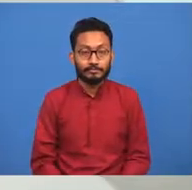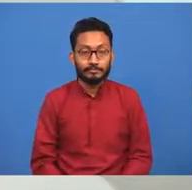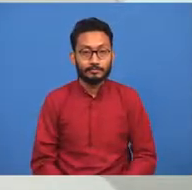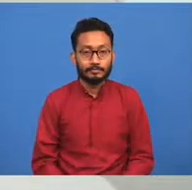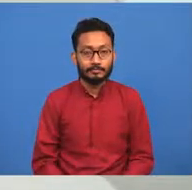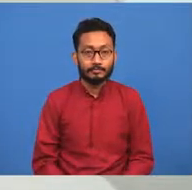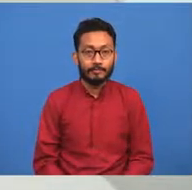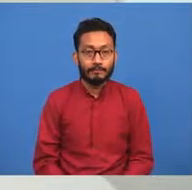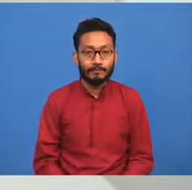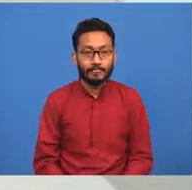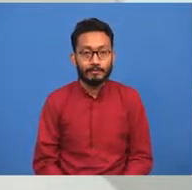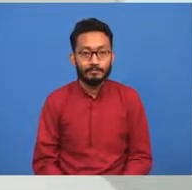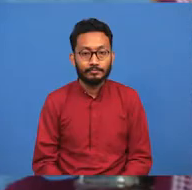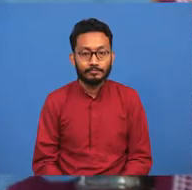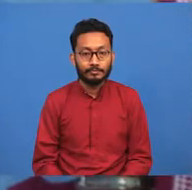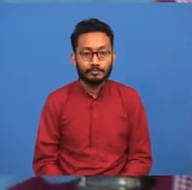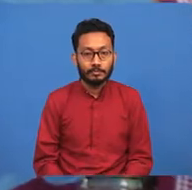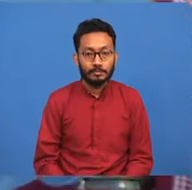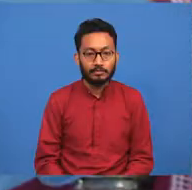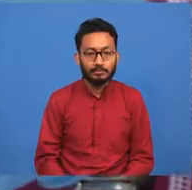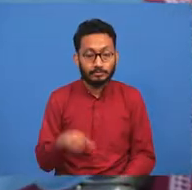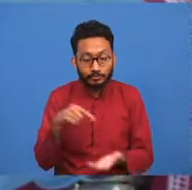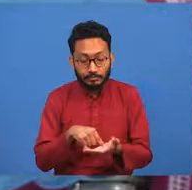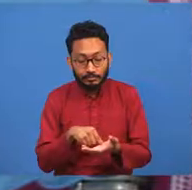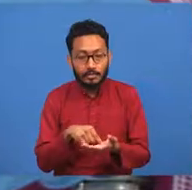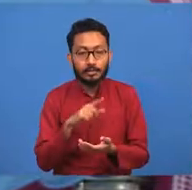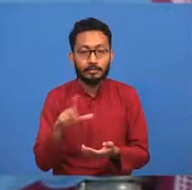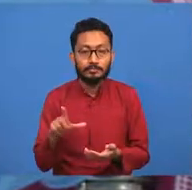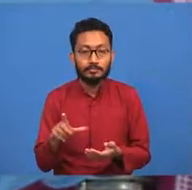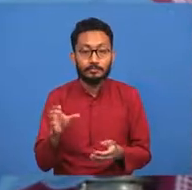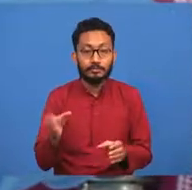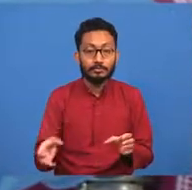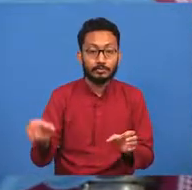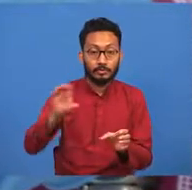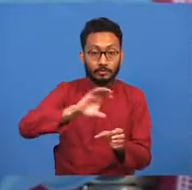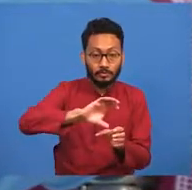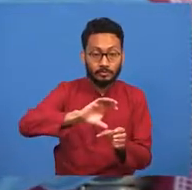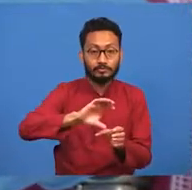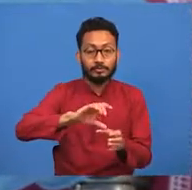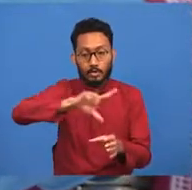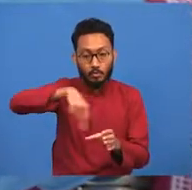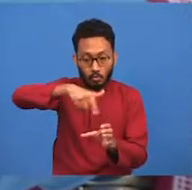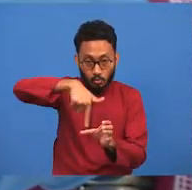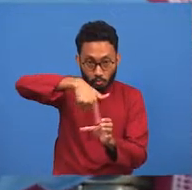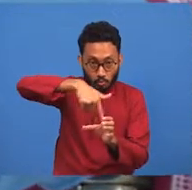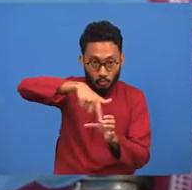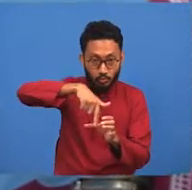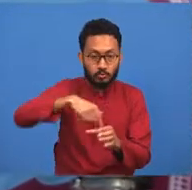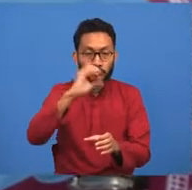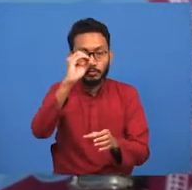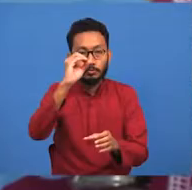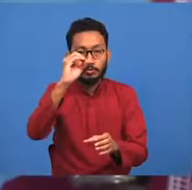So, ini adalah larutan argentum nitrat dengan kemolaran 0.5